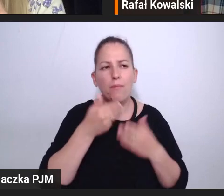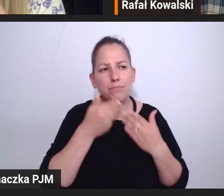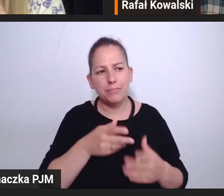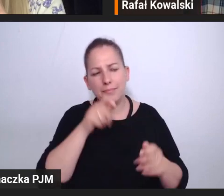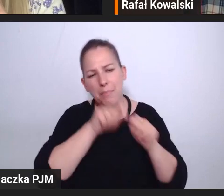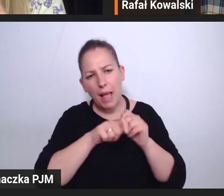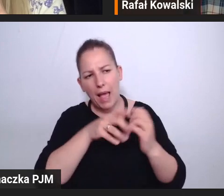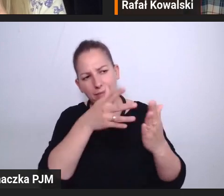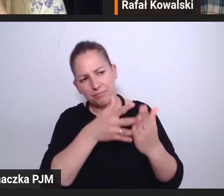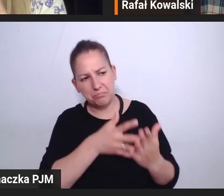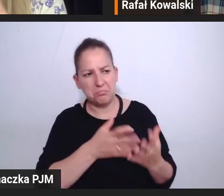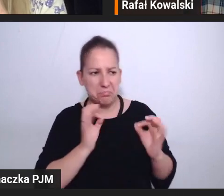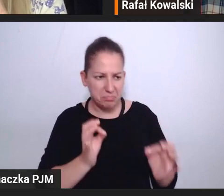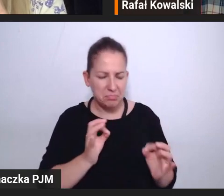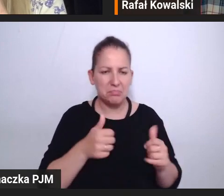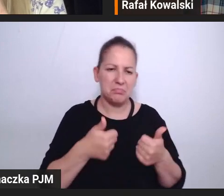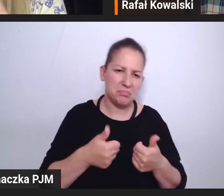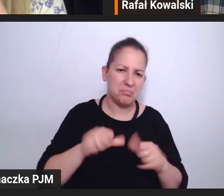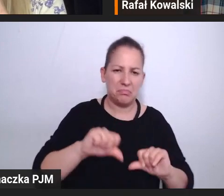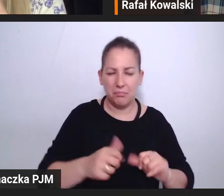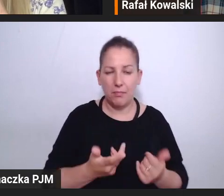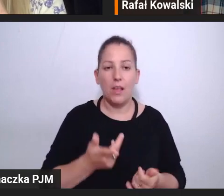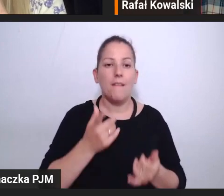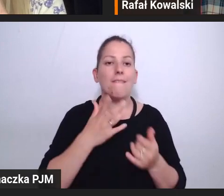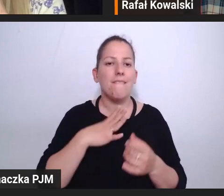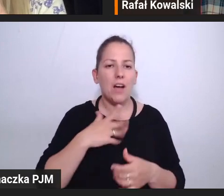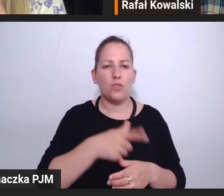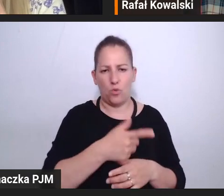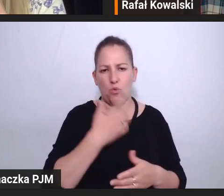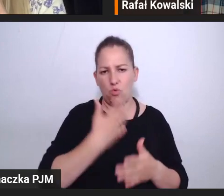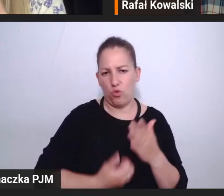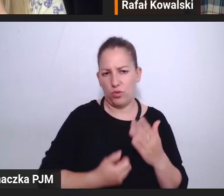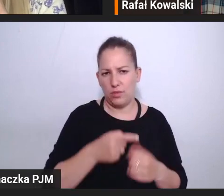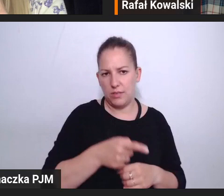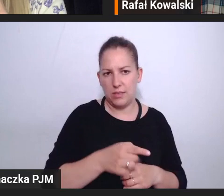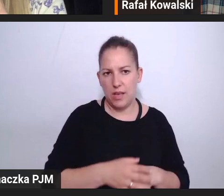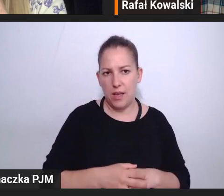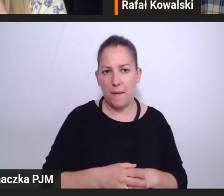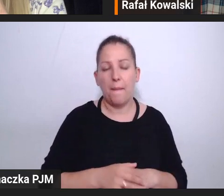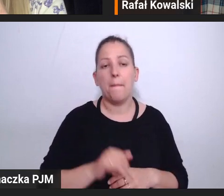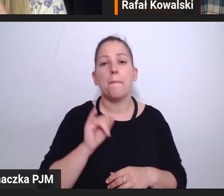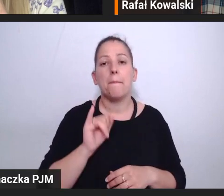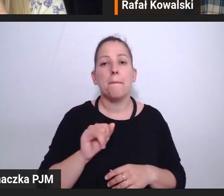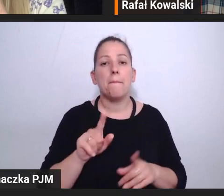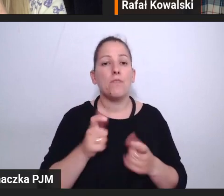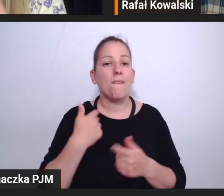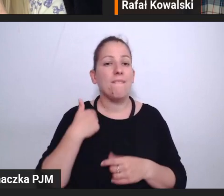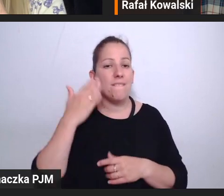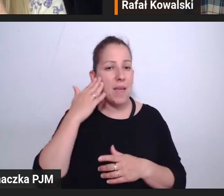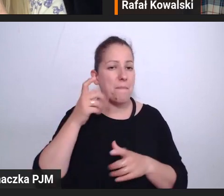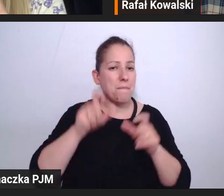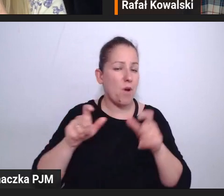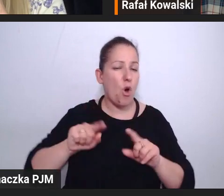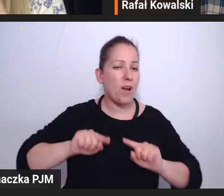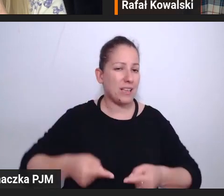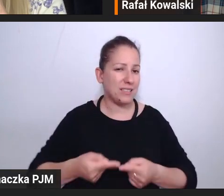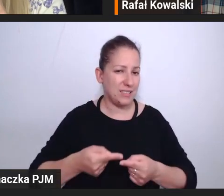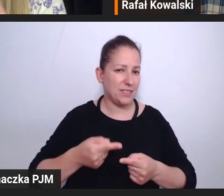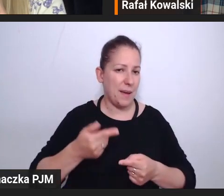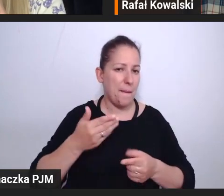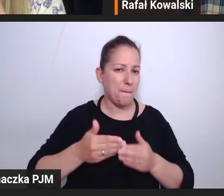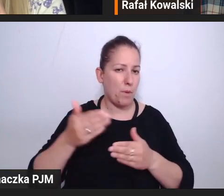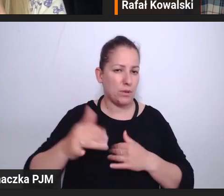sprawdzenie pracownika. I warto z tego instrumentu korzystać i z tego, co wiem, organizacje pozarządowe bardzo często z